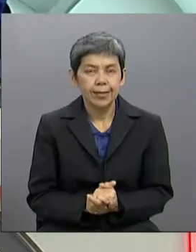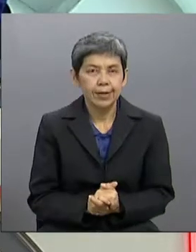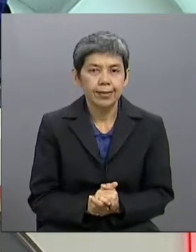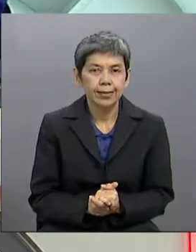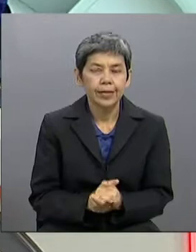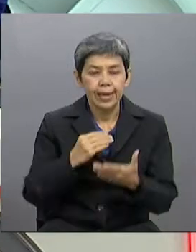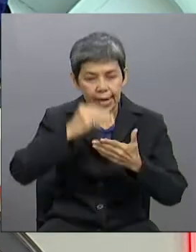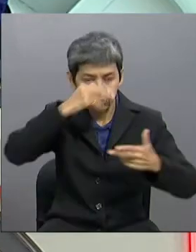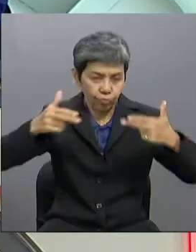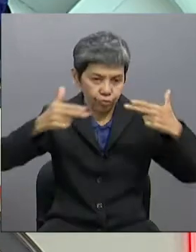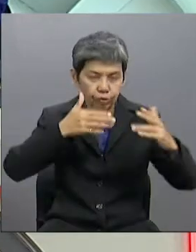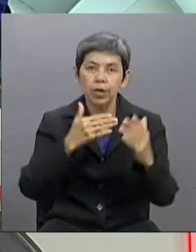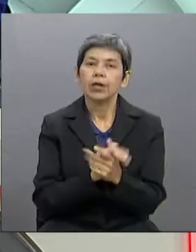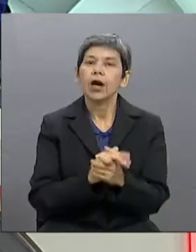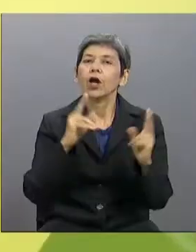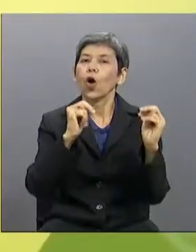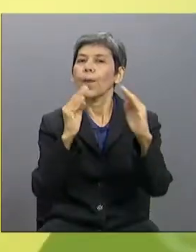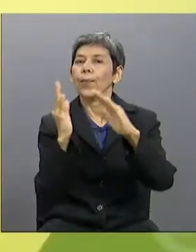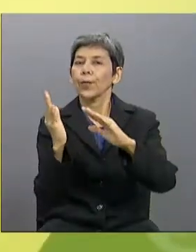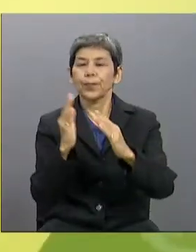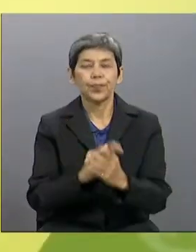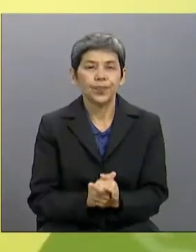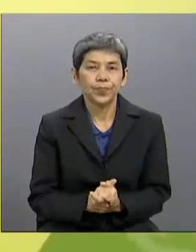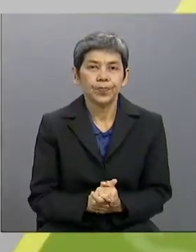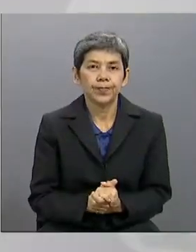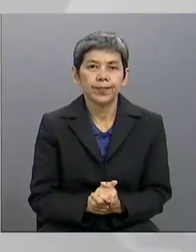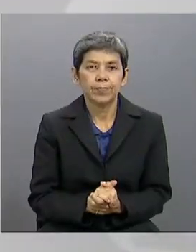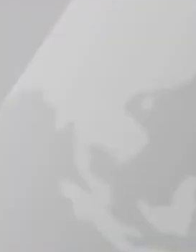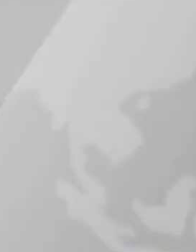นักข่าวพลเมืองจังหวัดนครพนมค่ะ